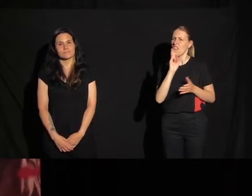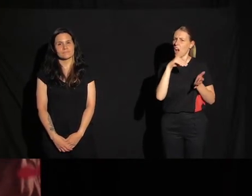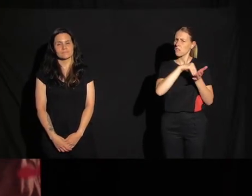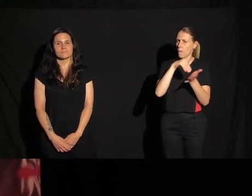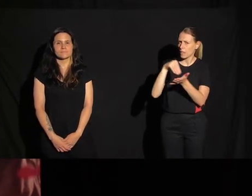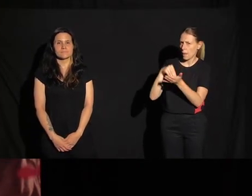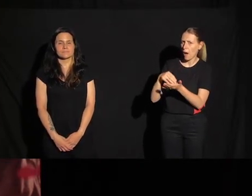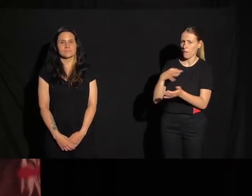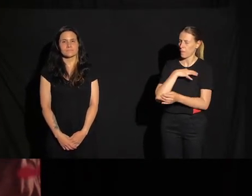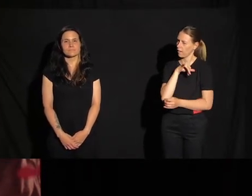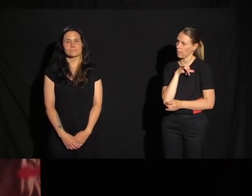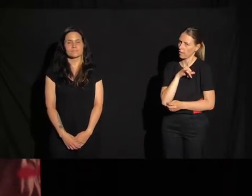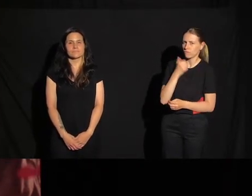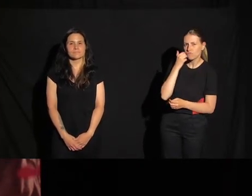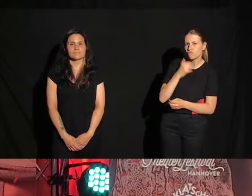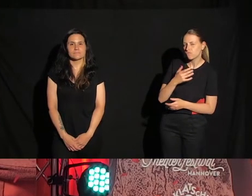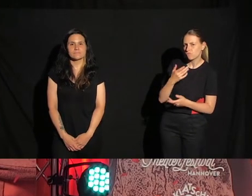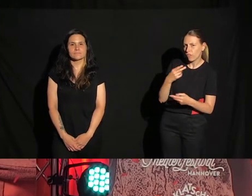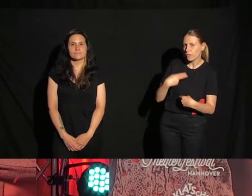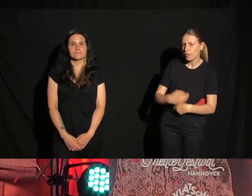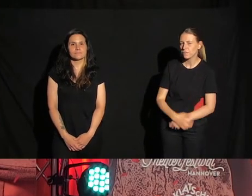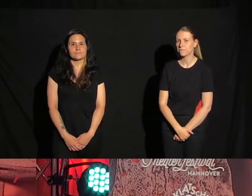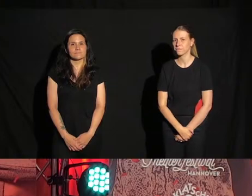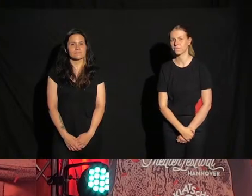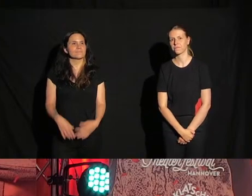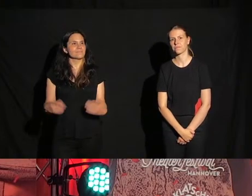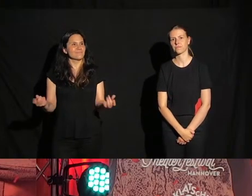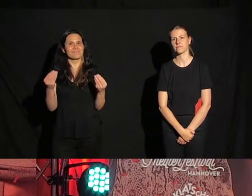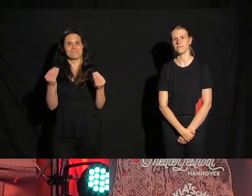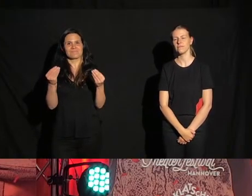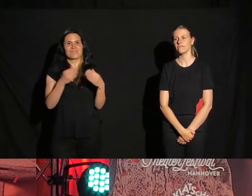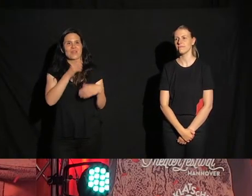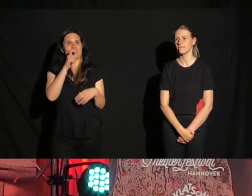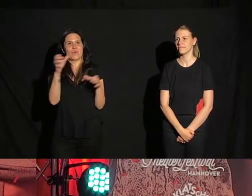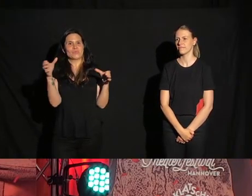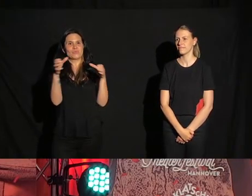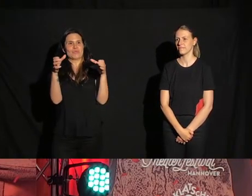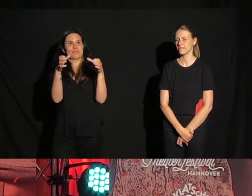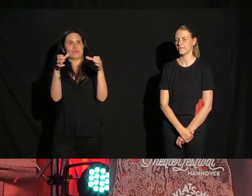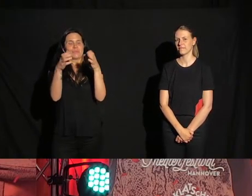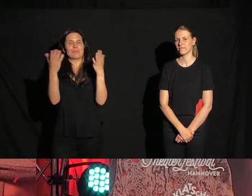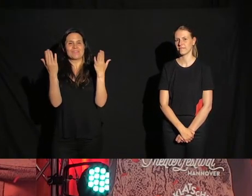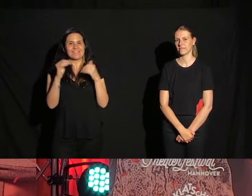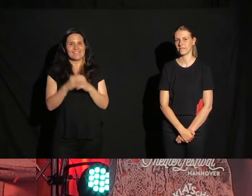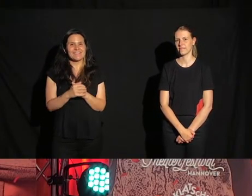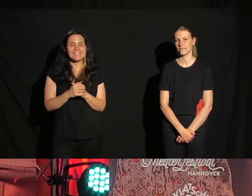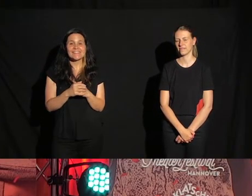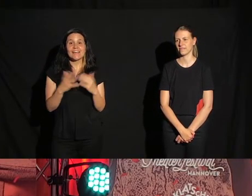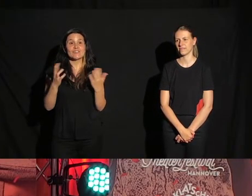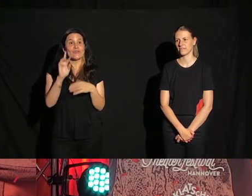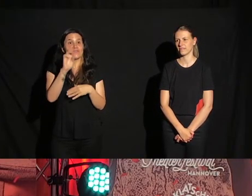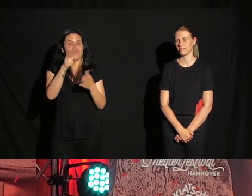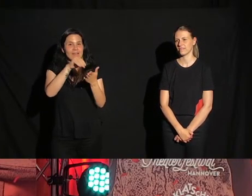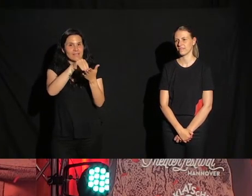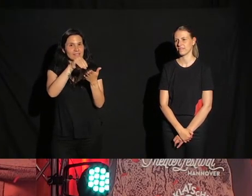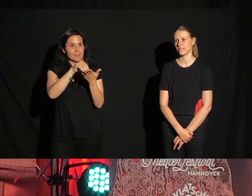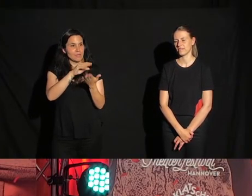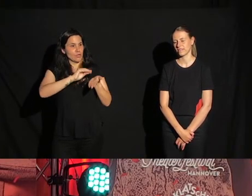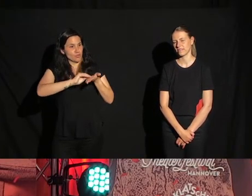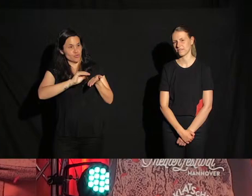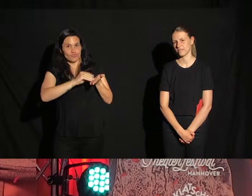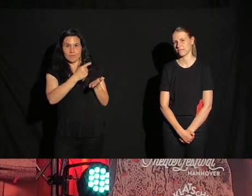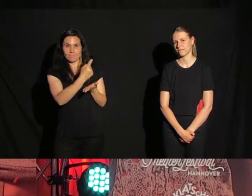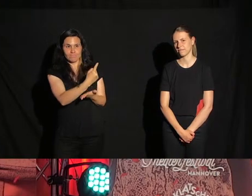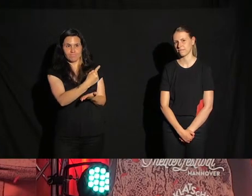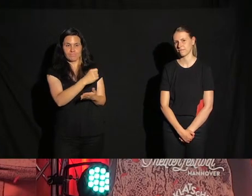Das würde mich nochmal interessieren. Zusammen ist ja das Wort hier, ne? Ja, zusammen aus interessierten Schülerinnen und Schülern